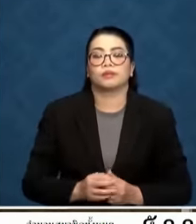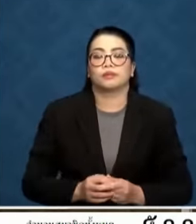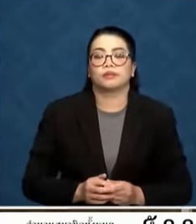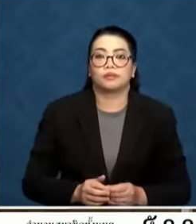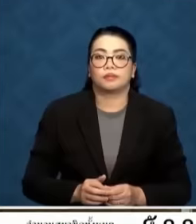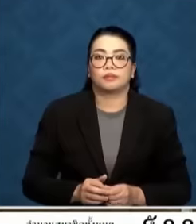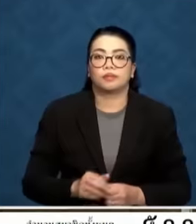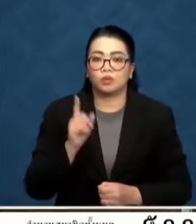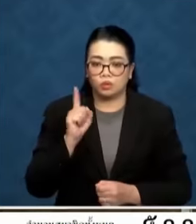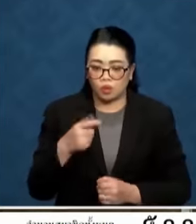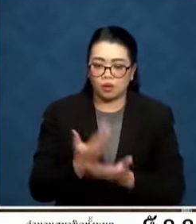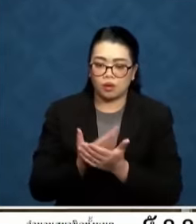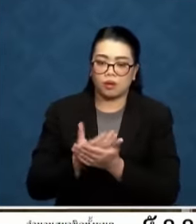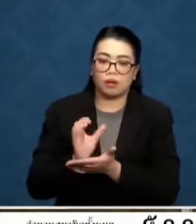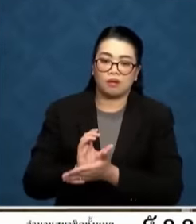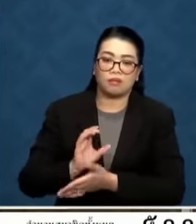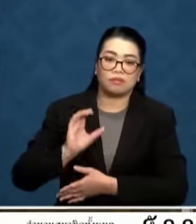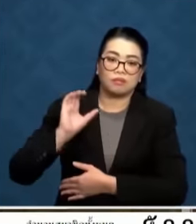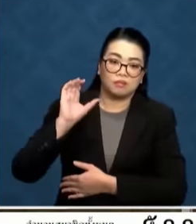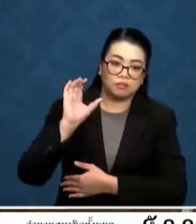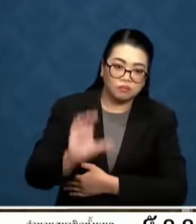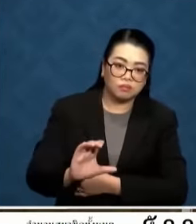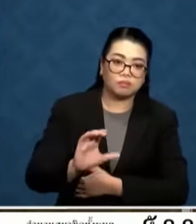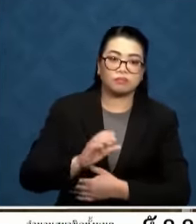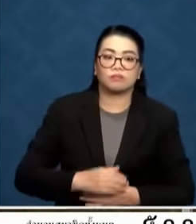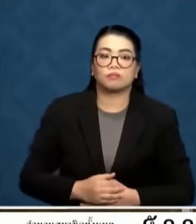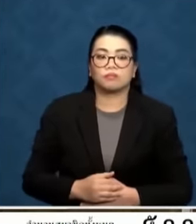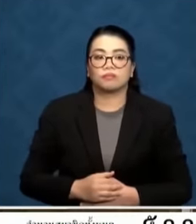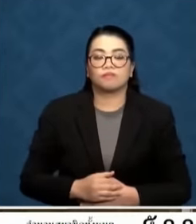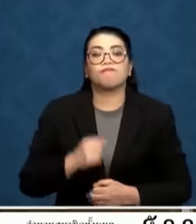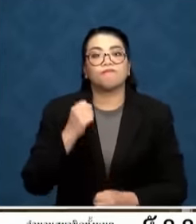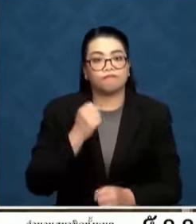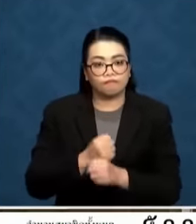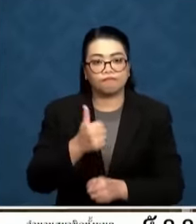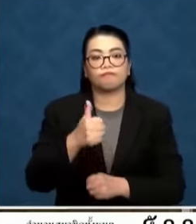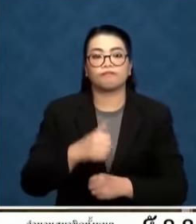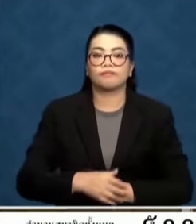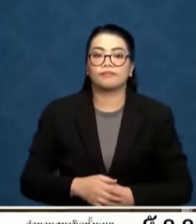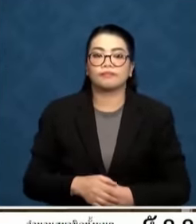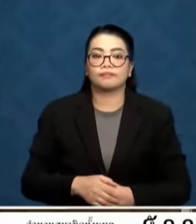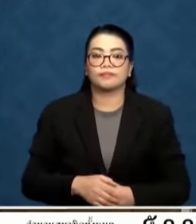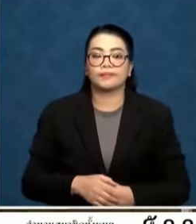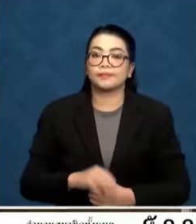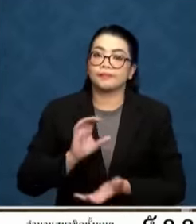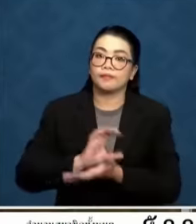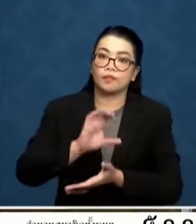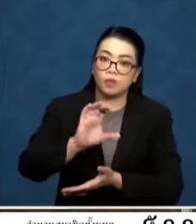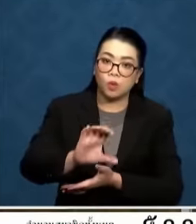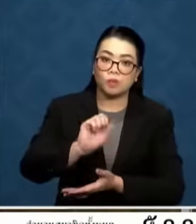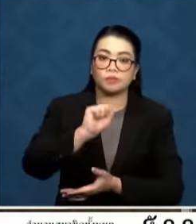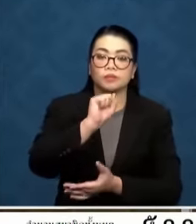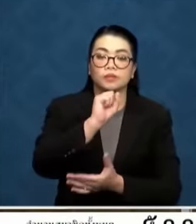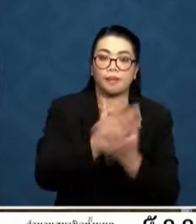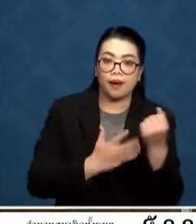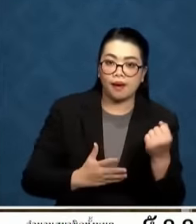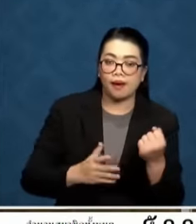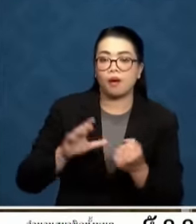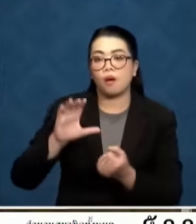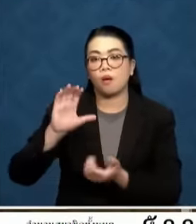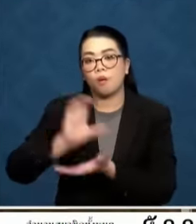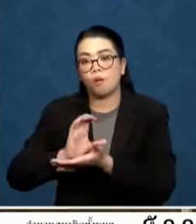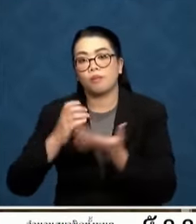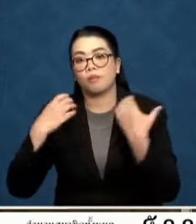ต้องใช้เงินงบประมาณแผ่นดินจึงจะทำได้ทั้งงบสภาและงบ